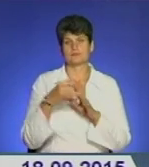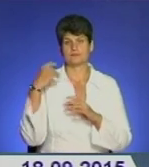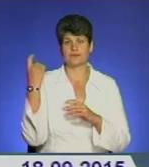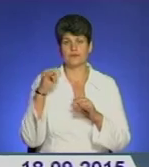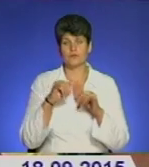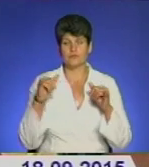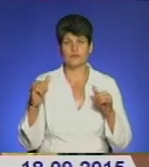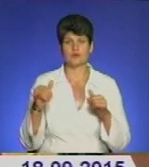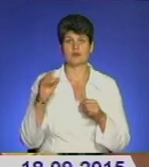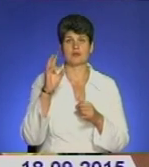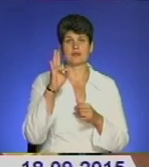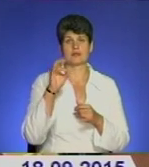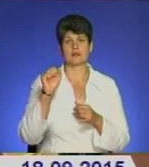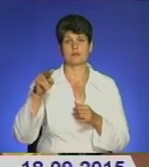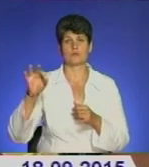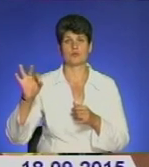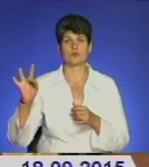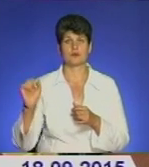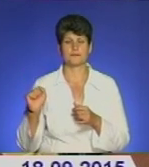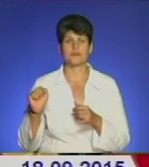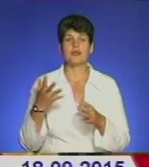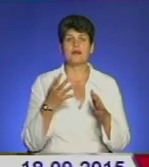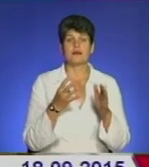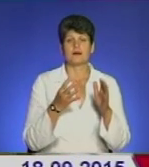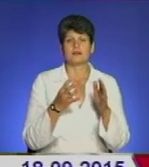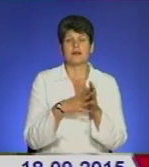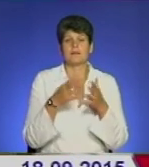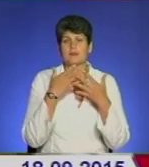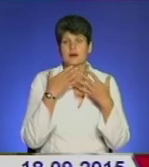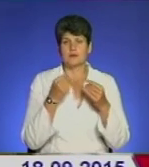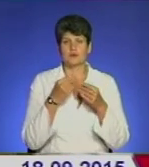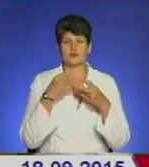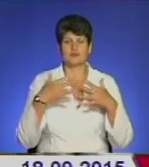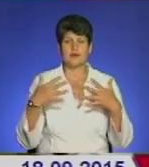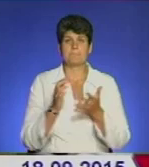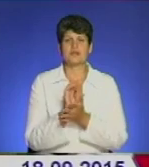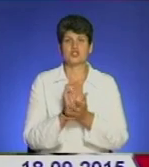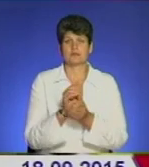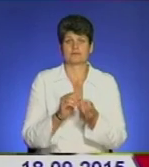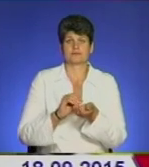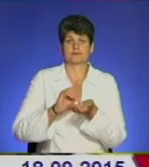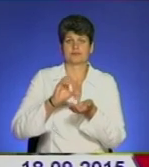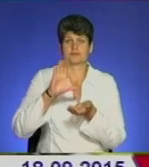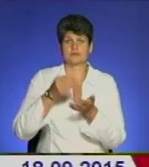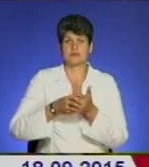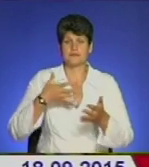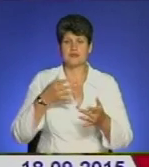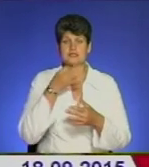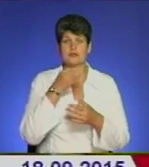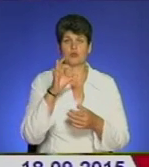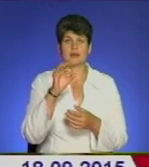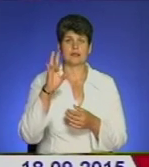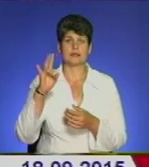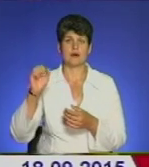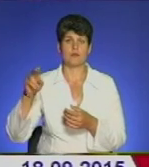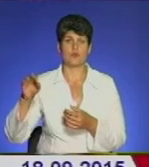Напора. Дефіциту продуктів харчування немає, так само, як і причин для їх здорожчання, зазначив Олег Напора. За